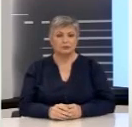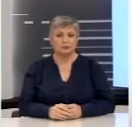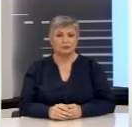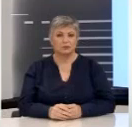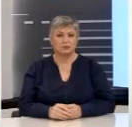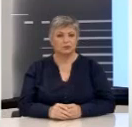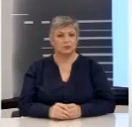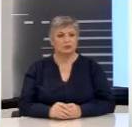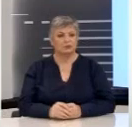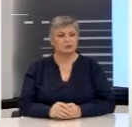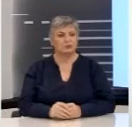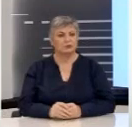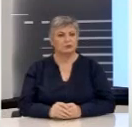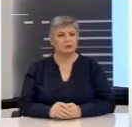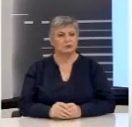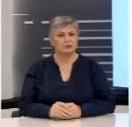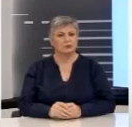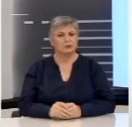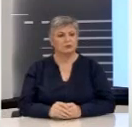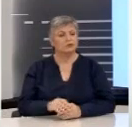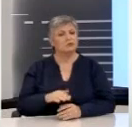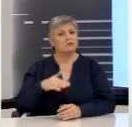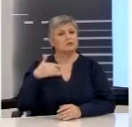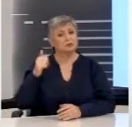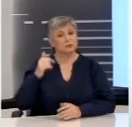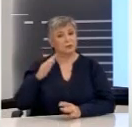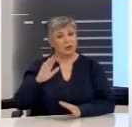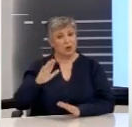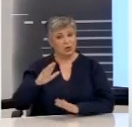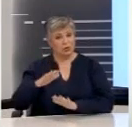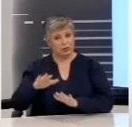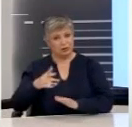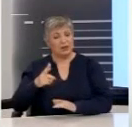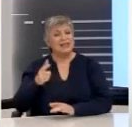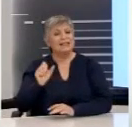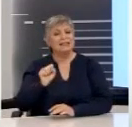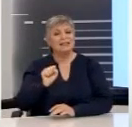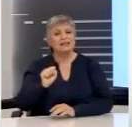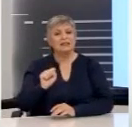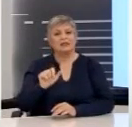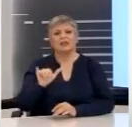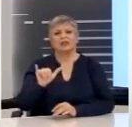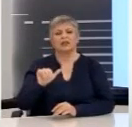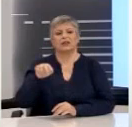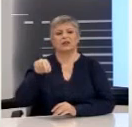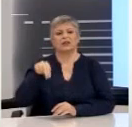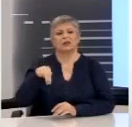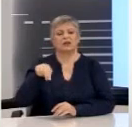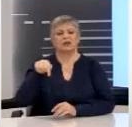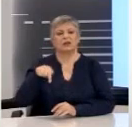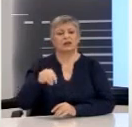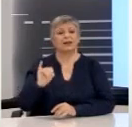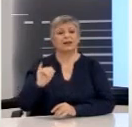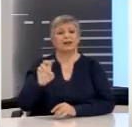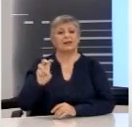έγινε ό,τι έγινε, ο Σιντιχάκης, αυτός ο άνθρωπος, το οποίο κατά περίεργο τρόπο